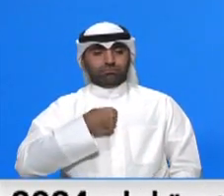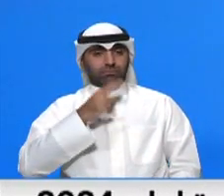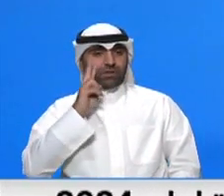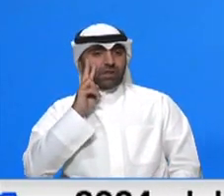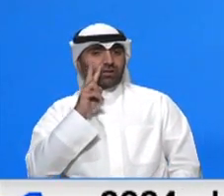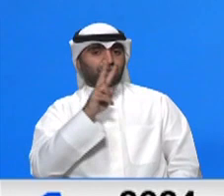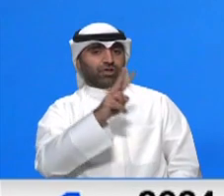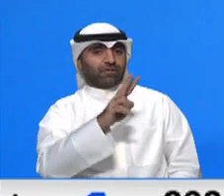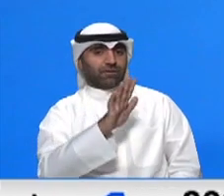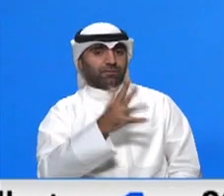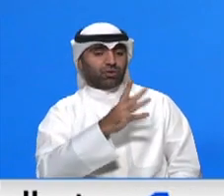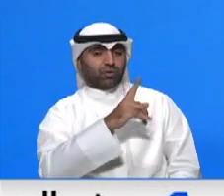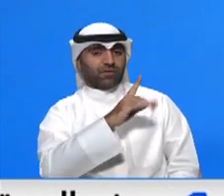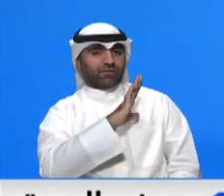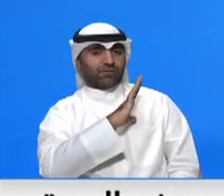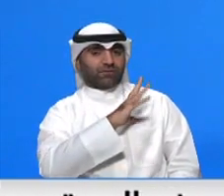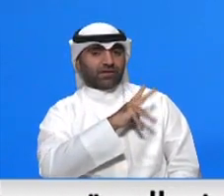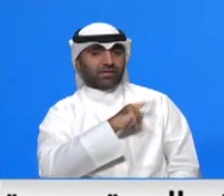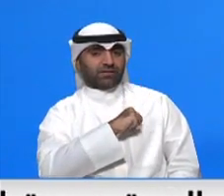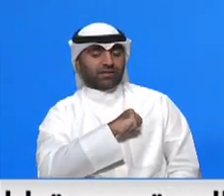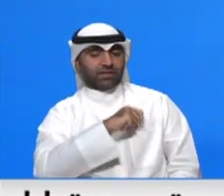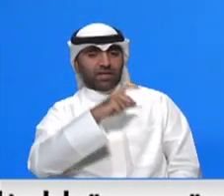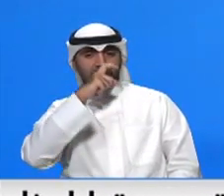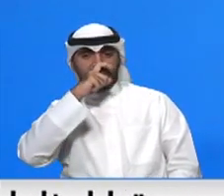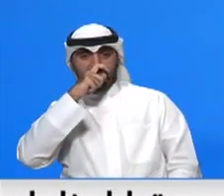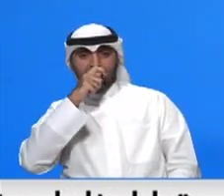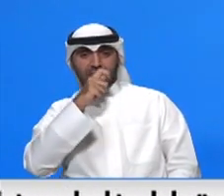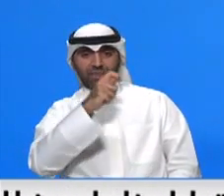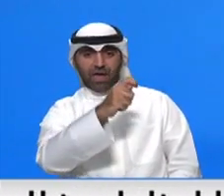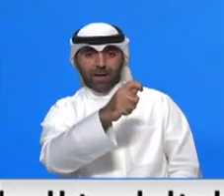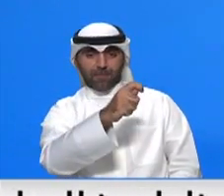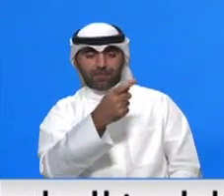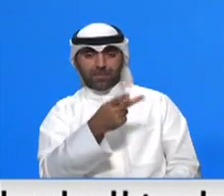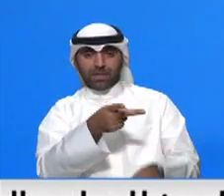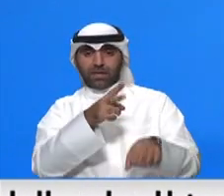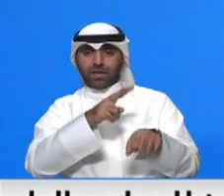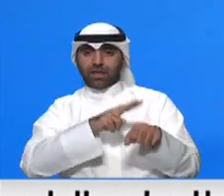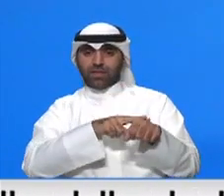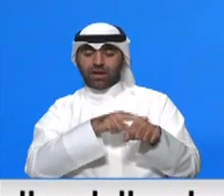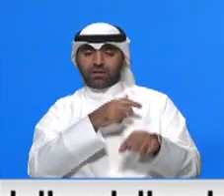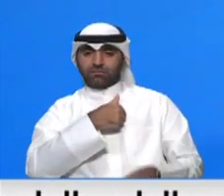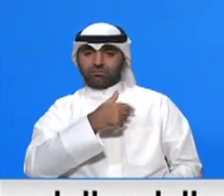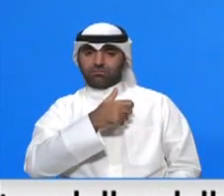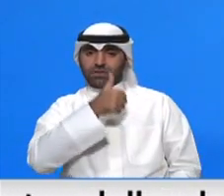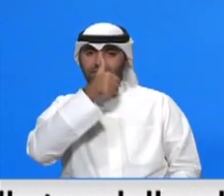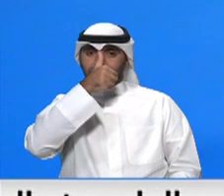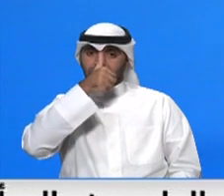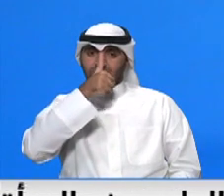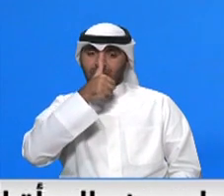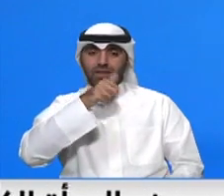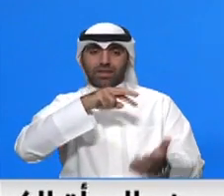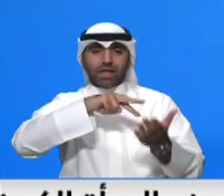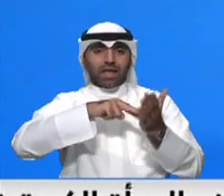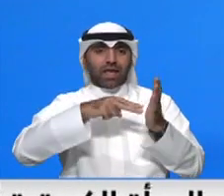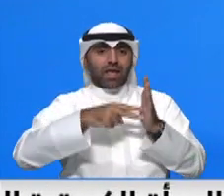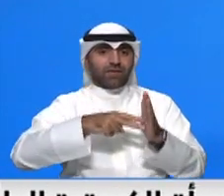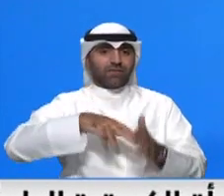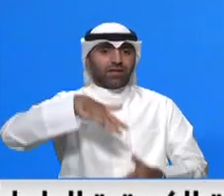لاسابيع بلا توقف وهي بهذا ليست عارا على مرتكبيها